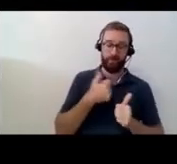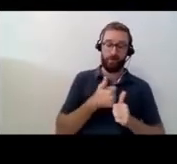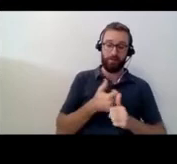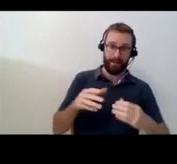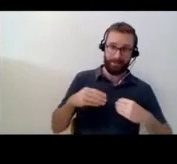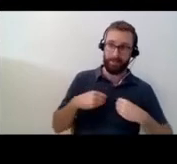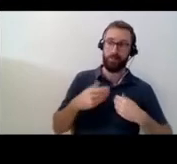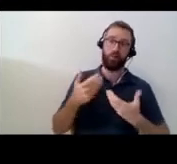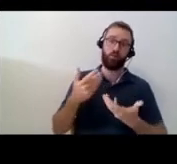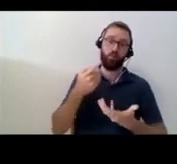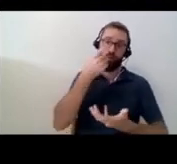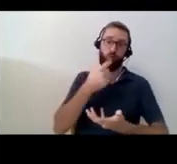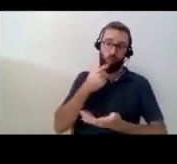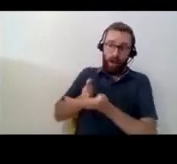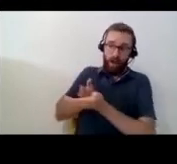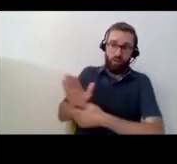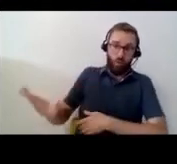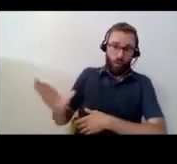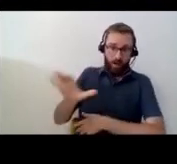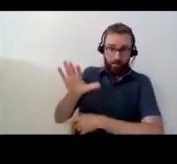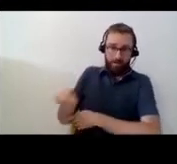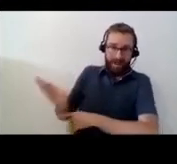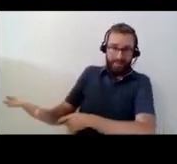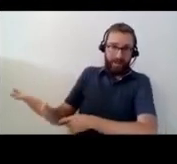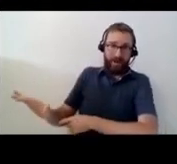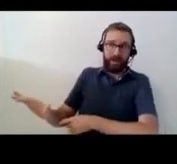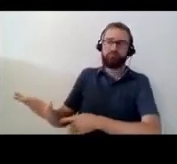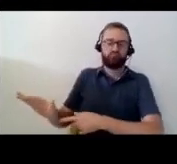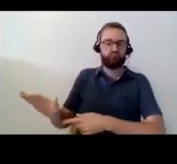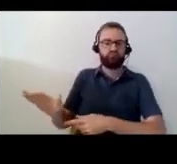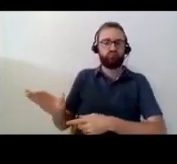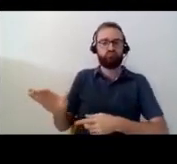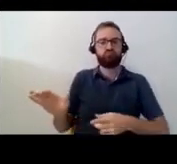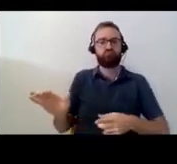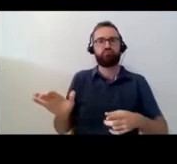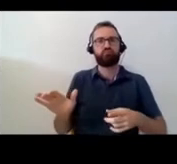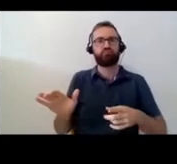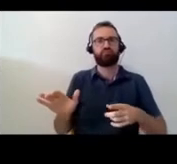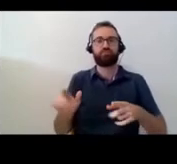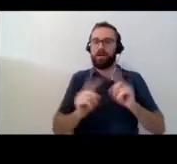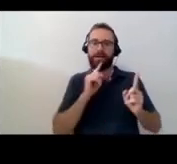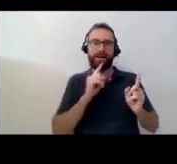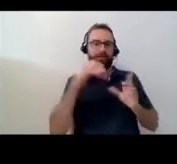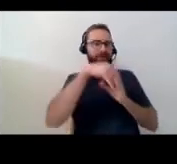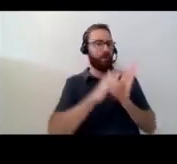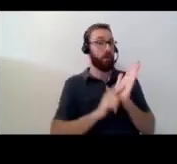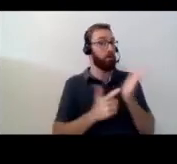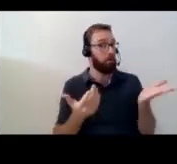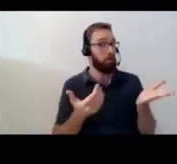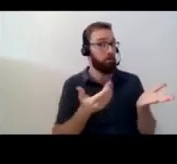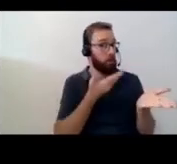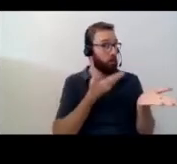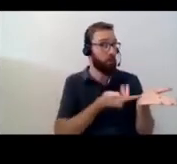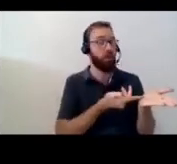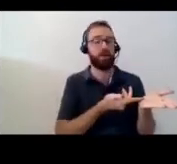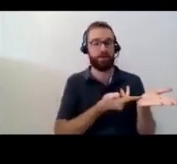croyant l'existence d'un droit de propriété qui, on le voit, n'existe pas nécessairement. Donc, en croyant